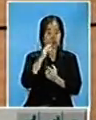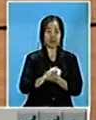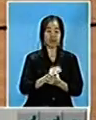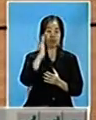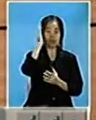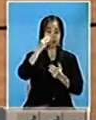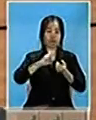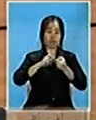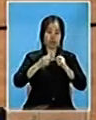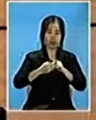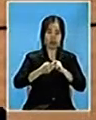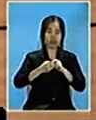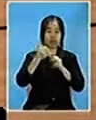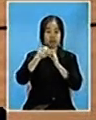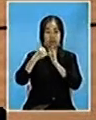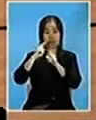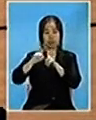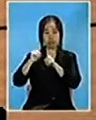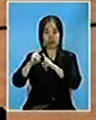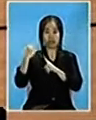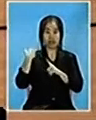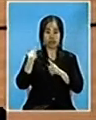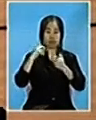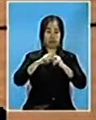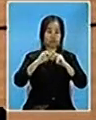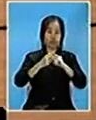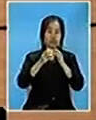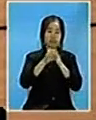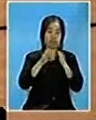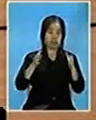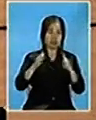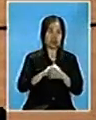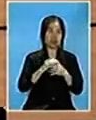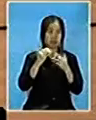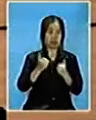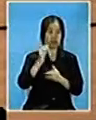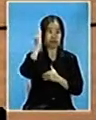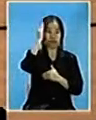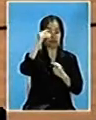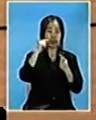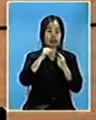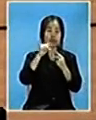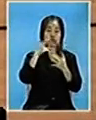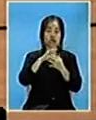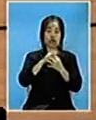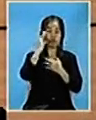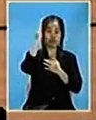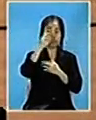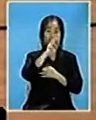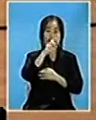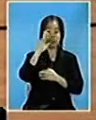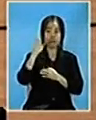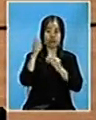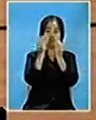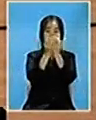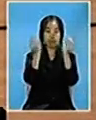คดีที่เกี่ยวข้องกับรัฐธรรมนูญก็จะมีมากและก็ในที่สุดอาจจะนำไปสู่การทำลายระบบรัฐธรรมนูญ